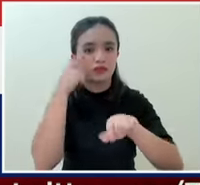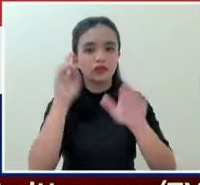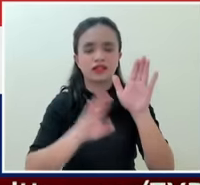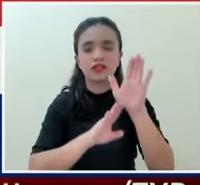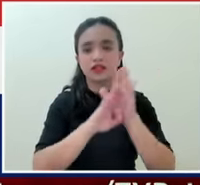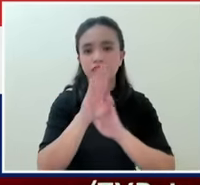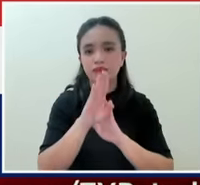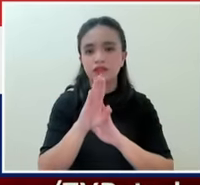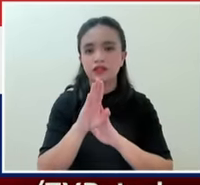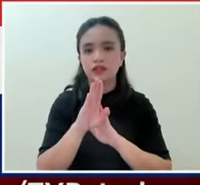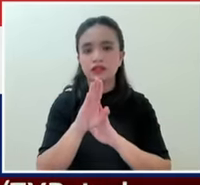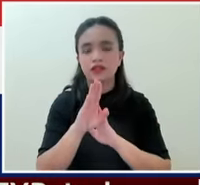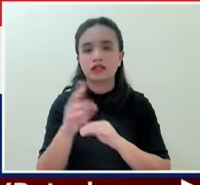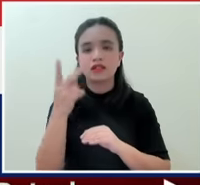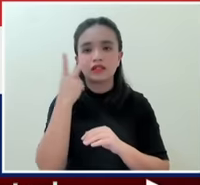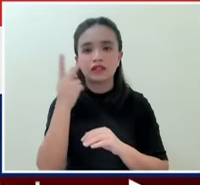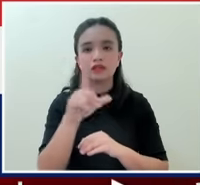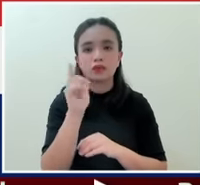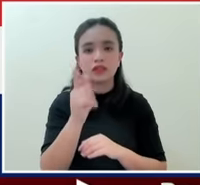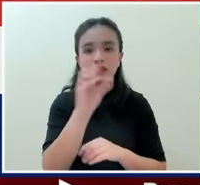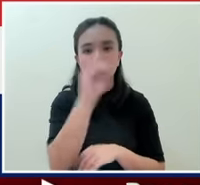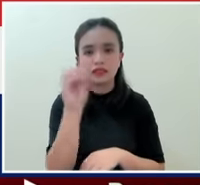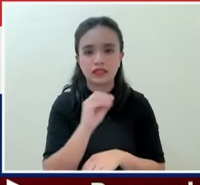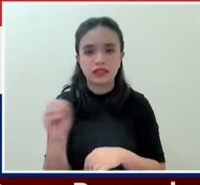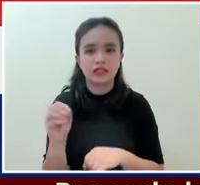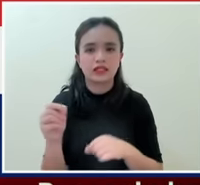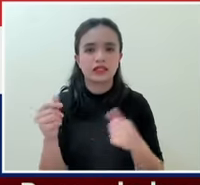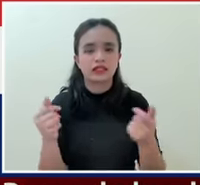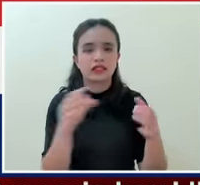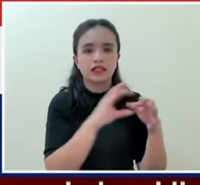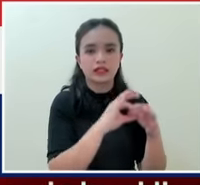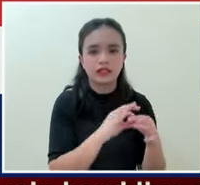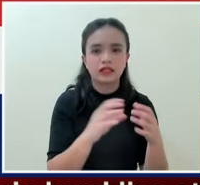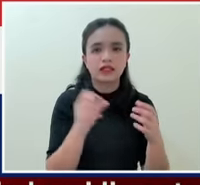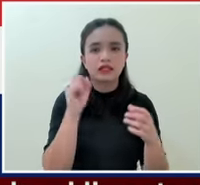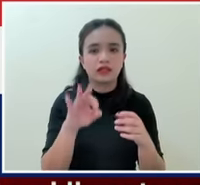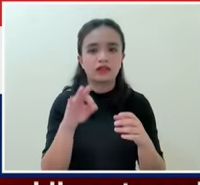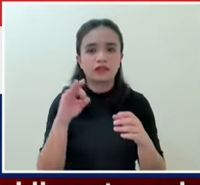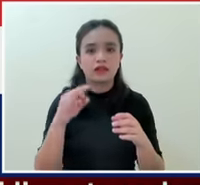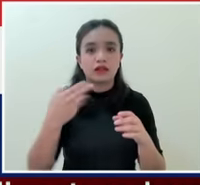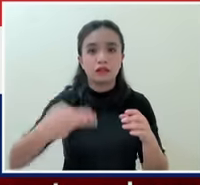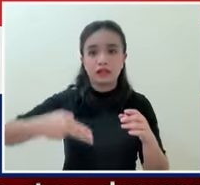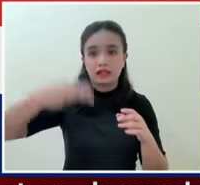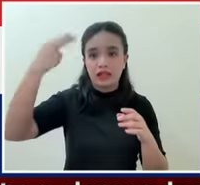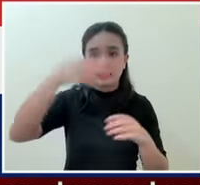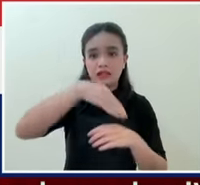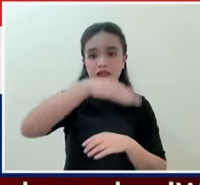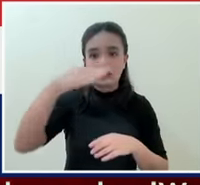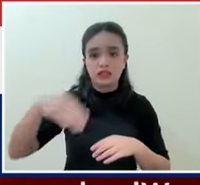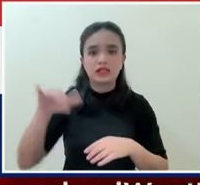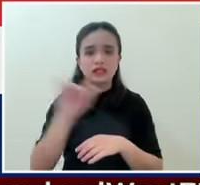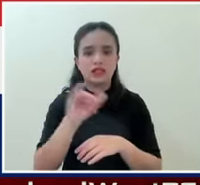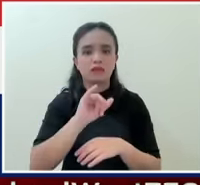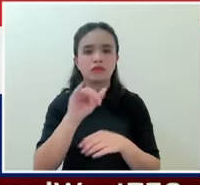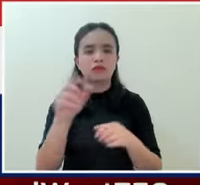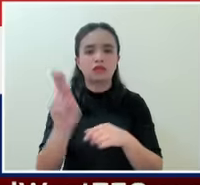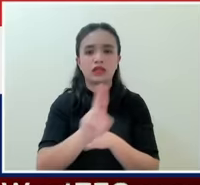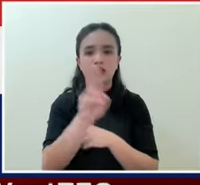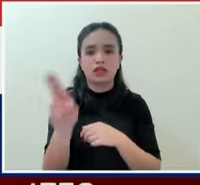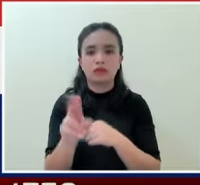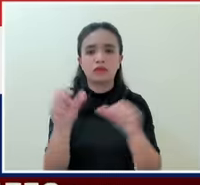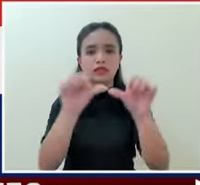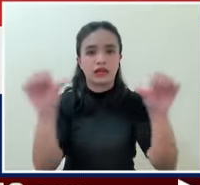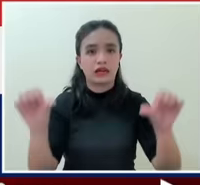development. 20% is relative, 20% is subjective. Kung mataas ang hill, mataas din yung nagagamit po natin doon